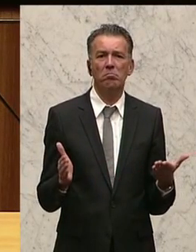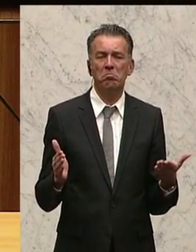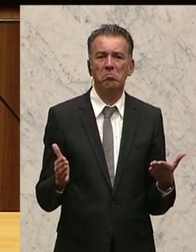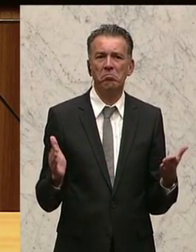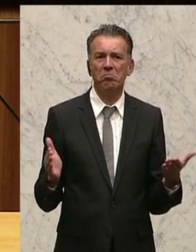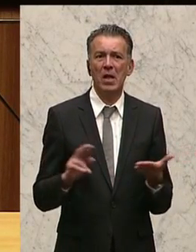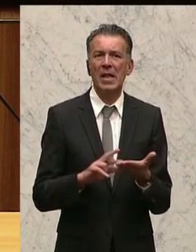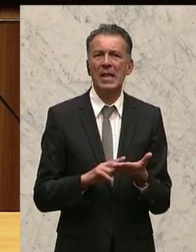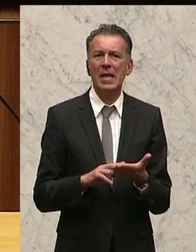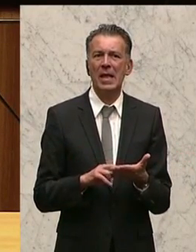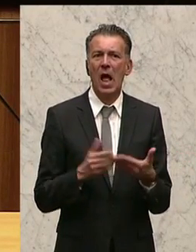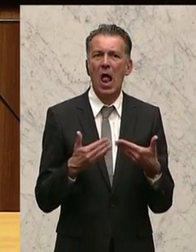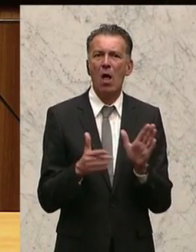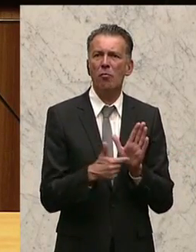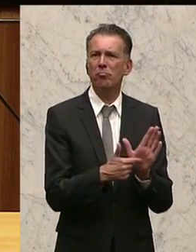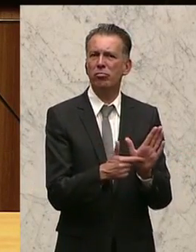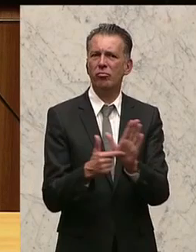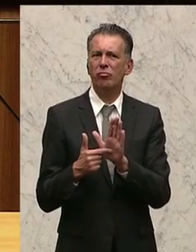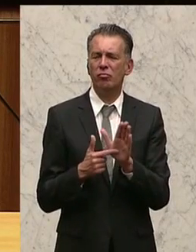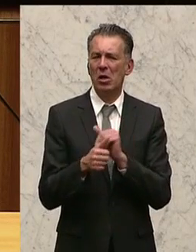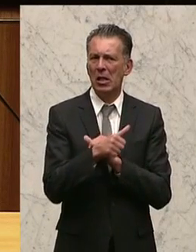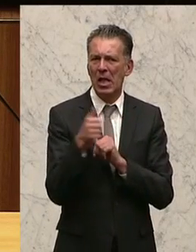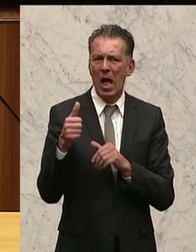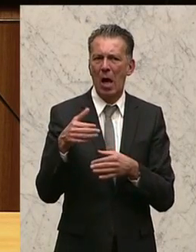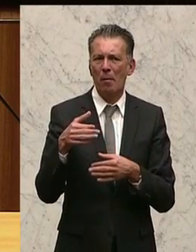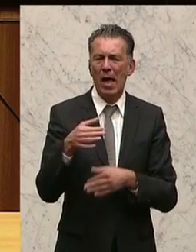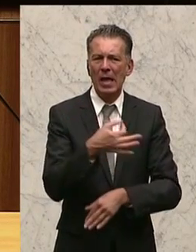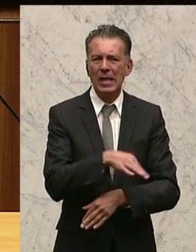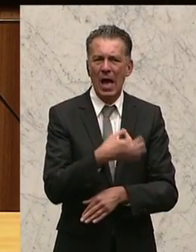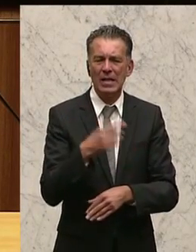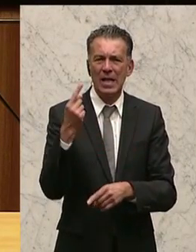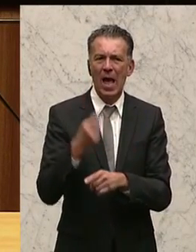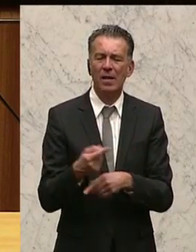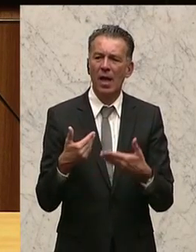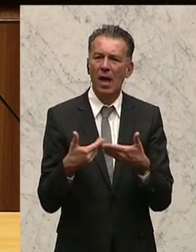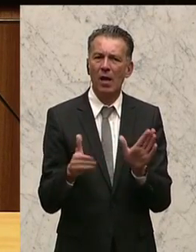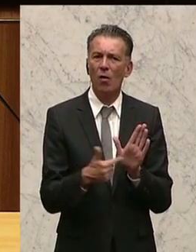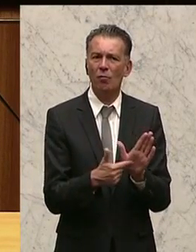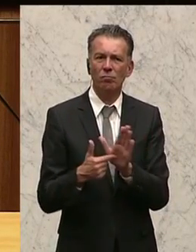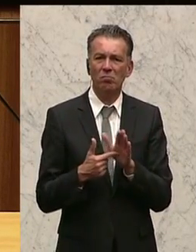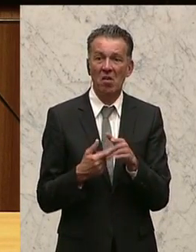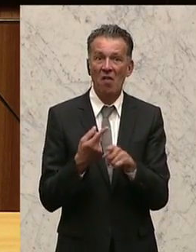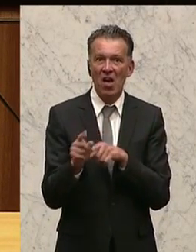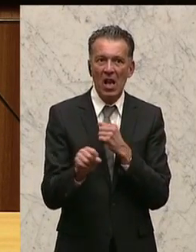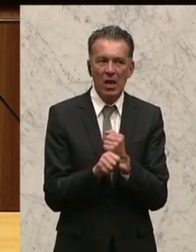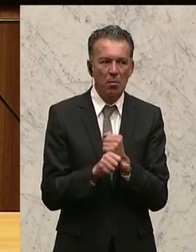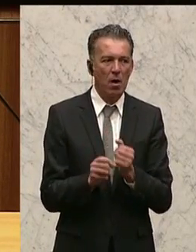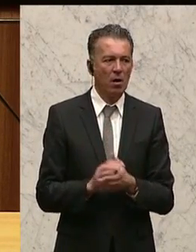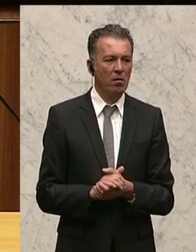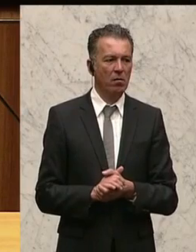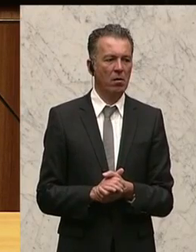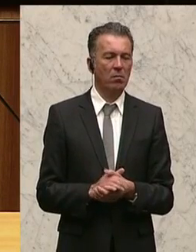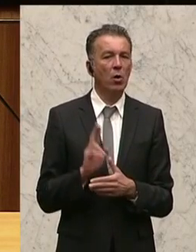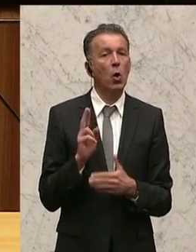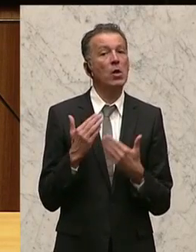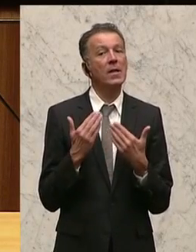gestellt, an einen digitalen Pranger, wo mit Name und Kanzleiadresse veröffentlicht wird, wenn jemand einen Fehler gemacht wird. Ja,